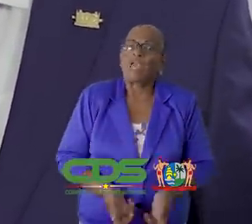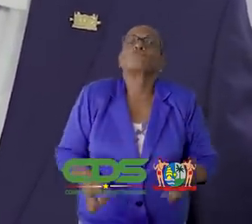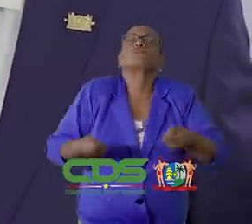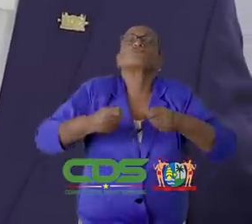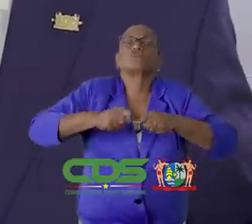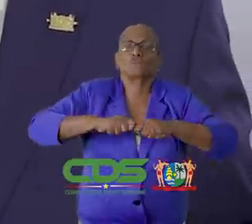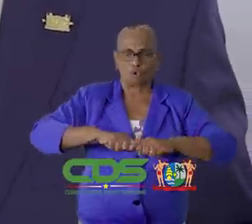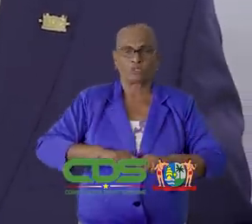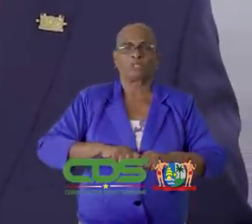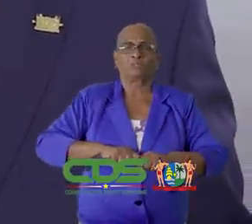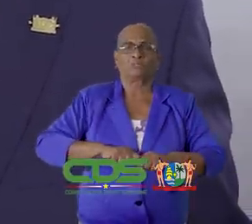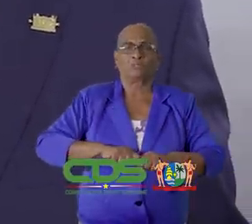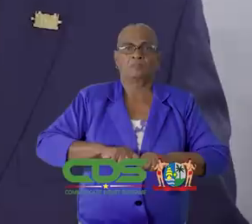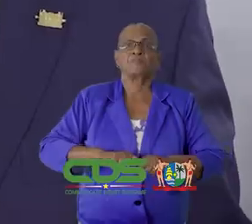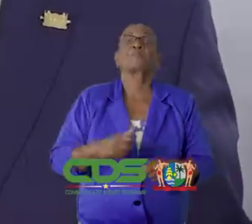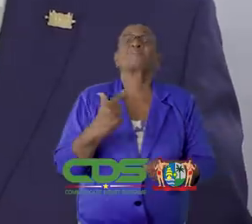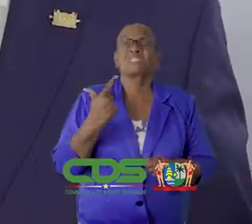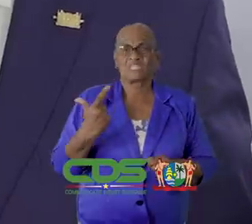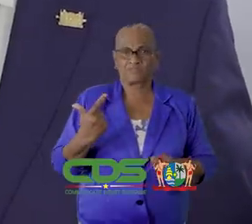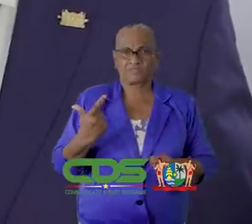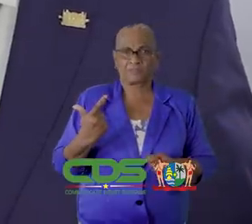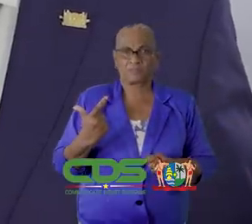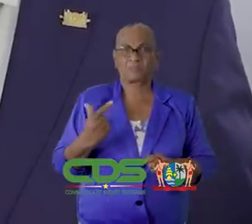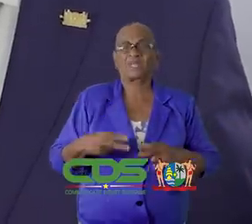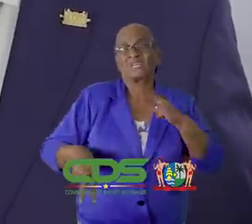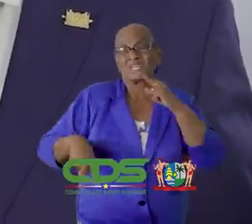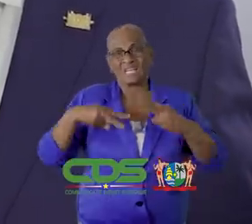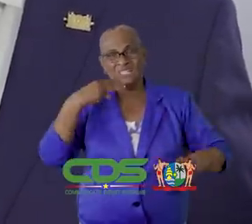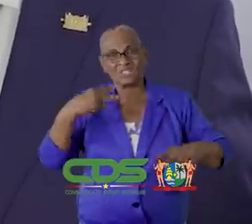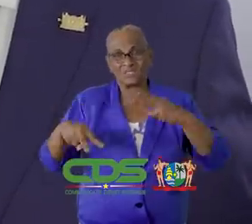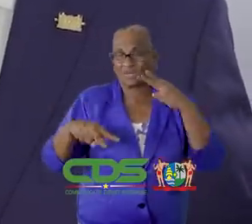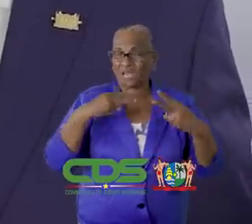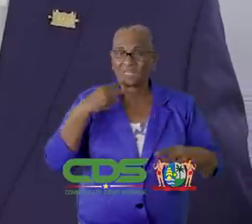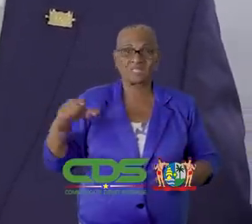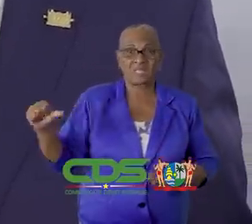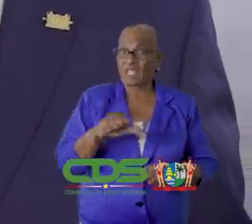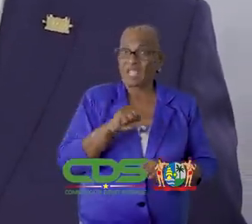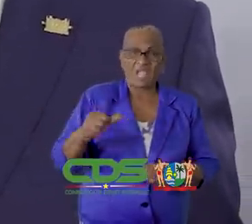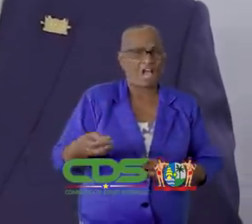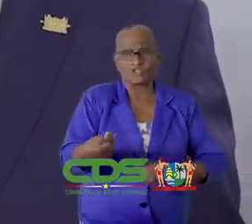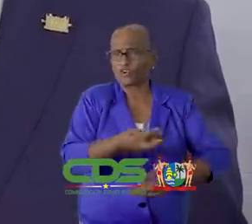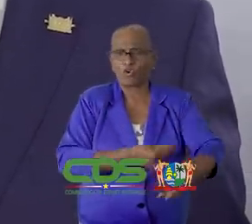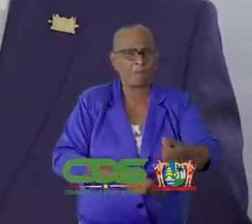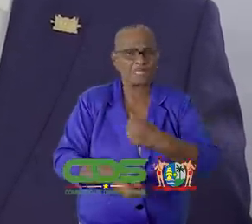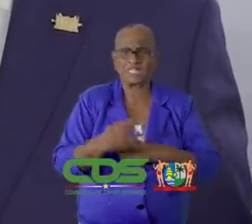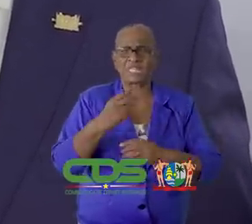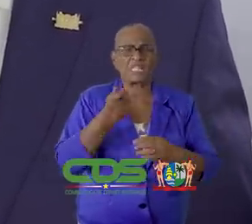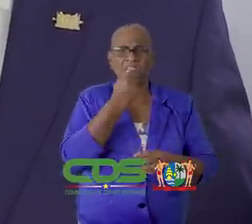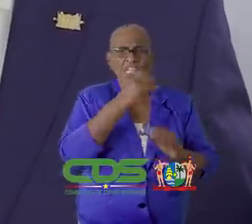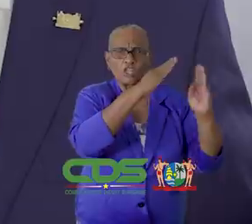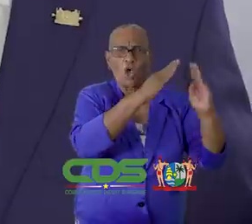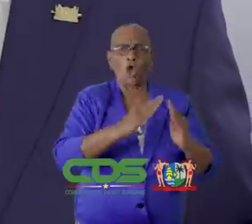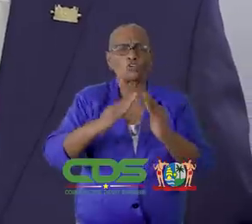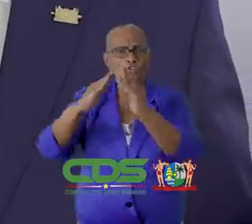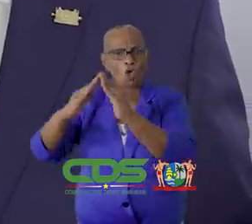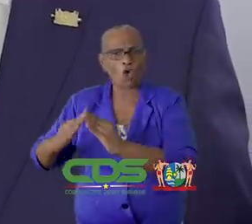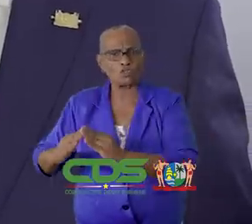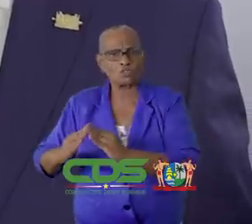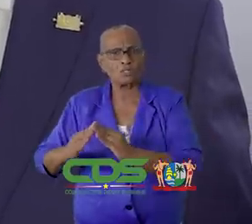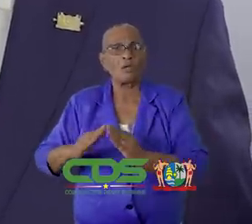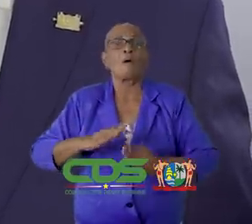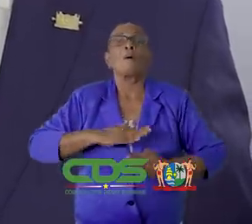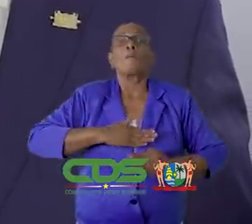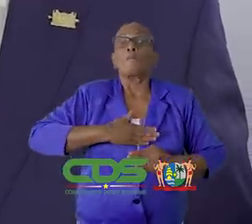blijven gesloten. Maatregel 7. Restaurants en andere commerciële eetgelegenheden